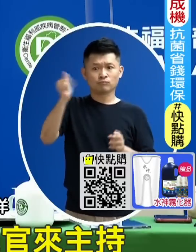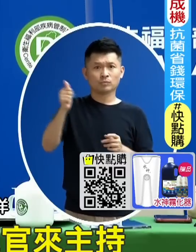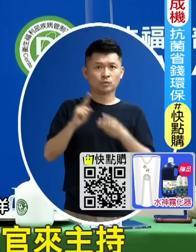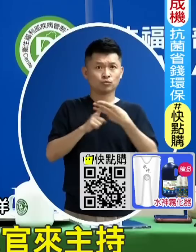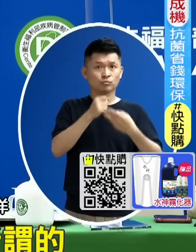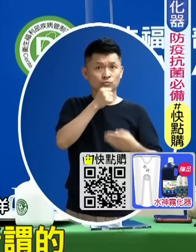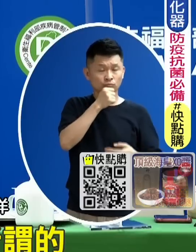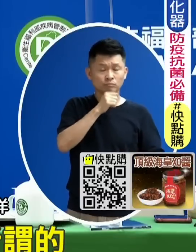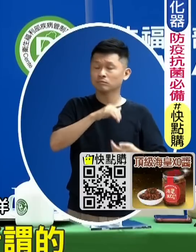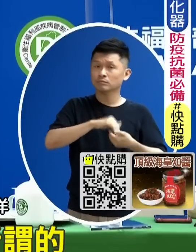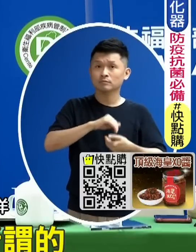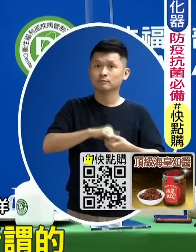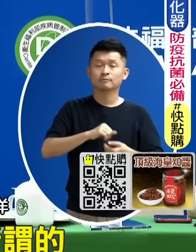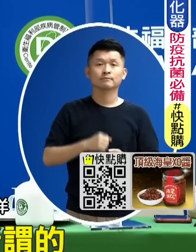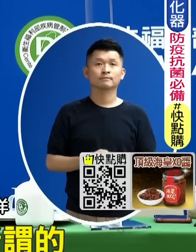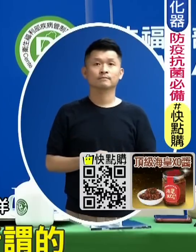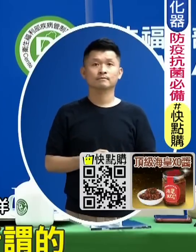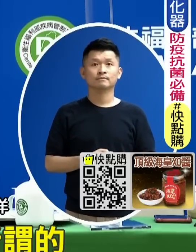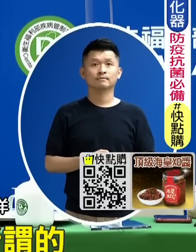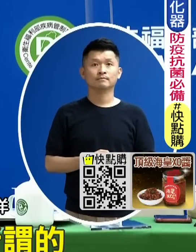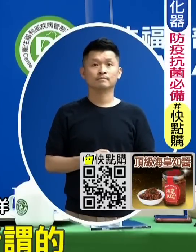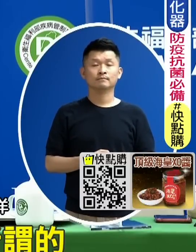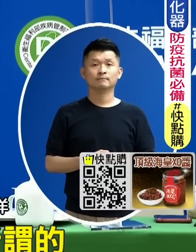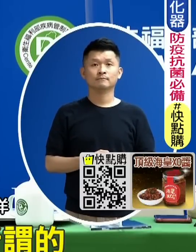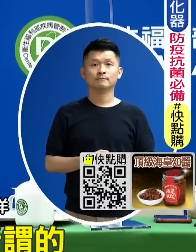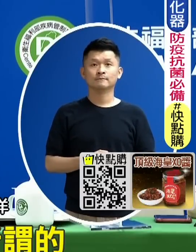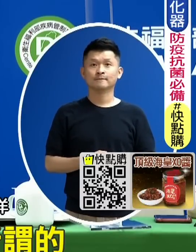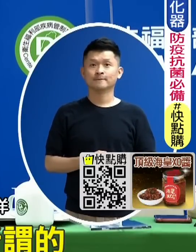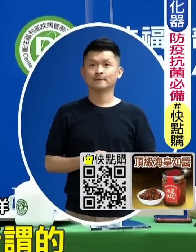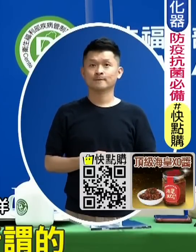主持哈，所以目前并没有所谓的